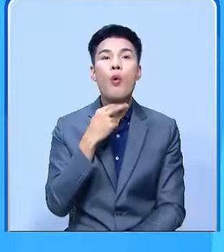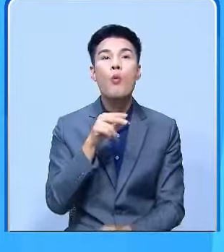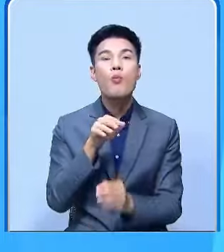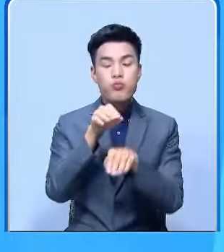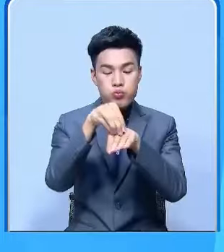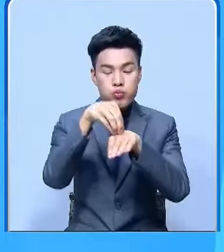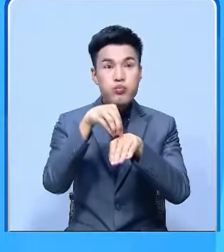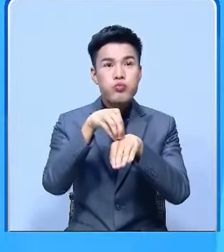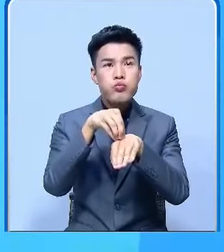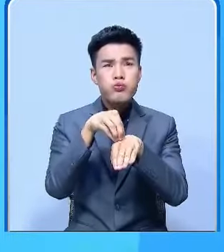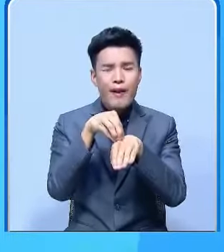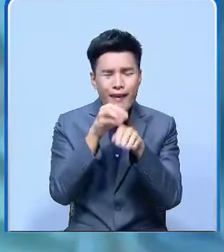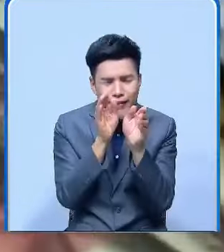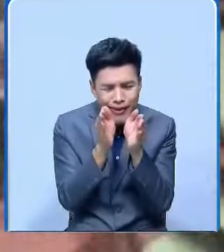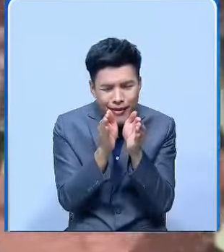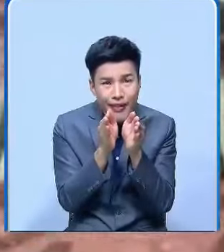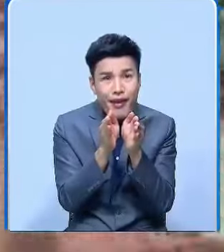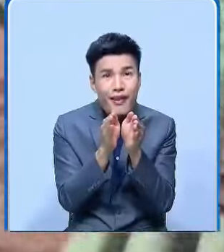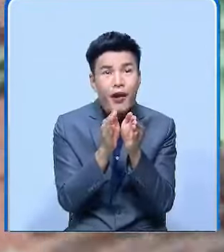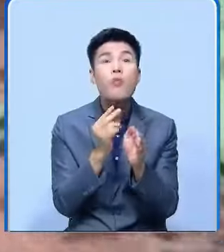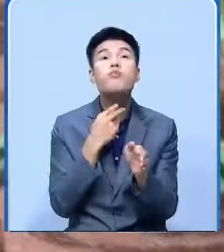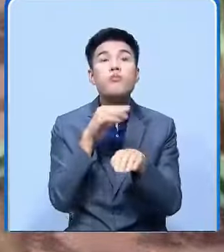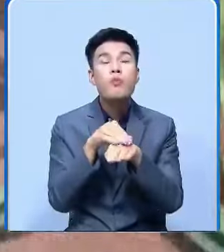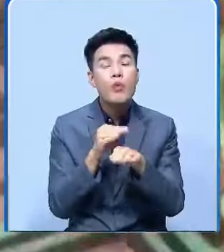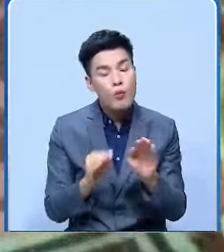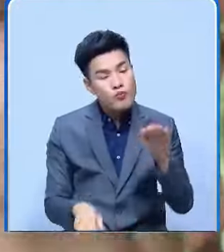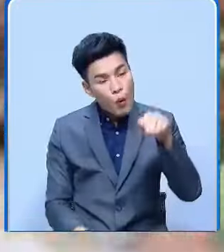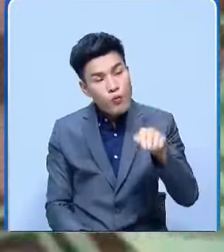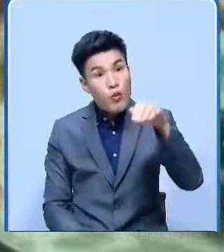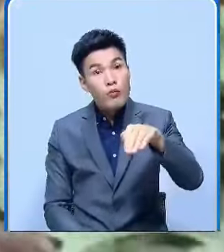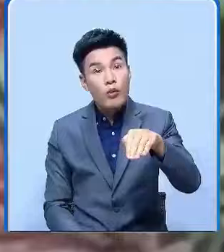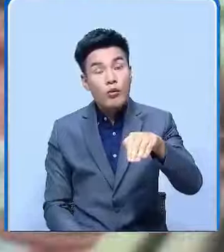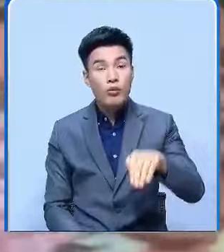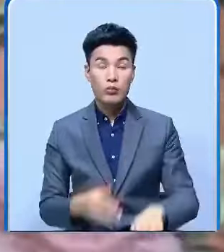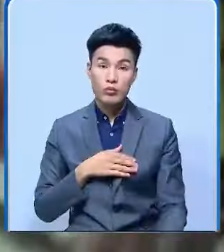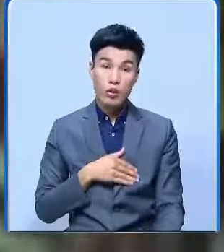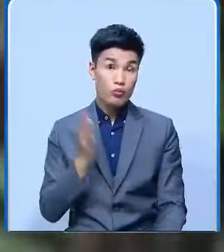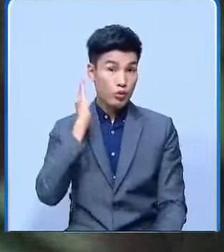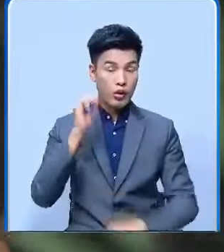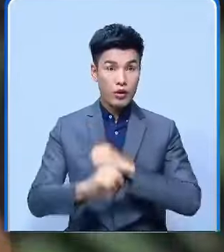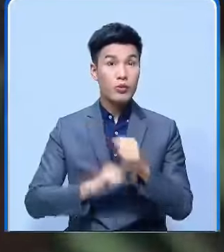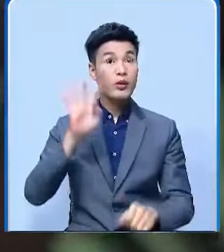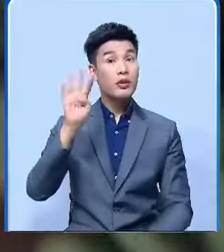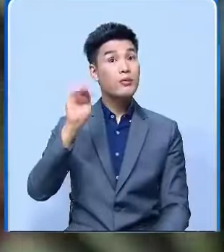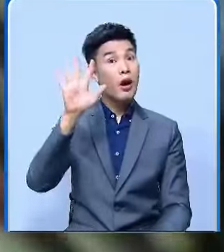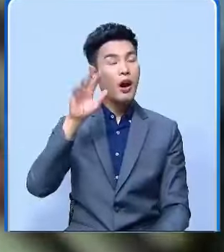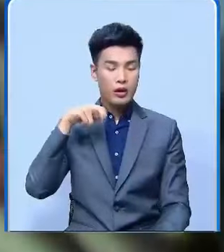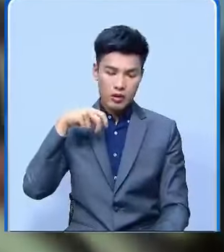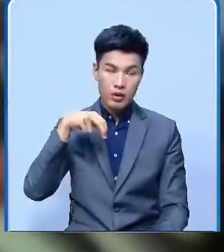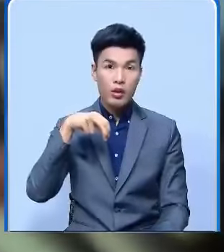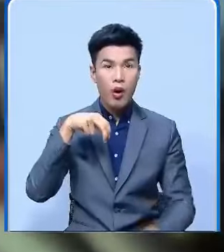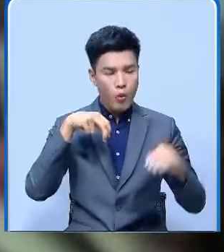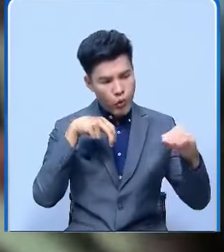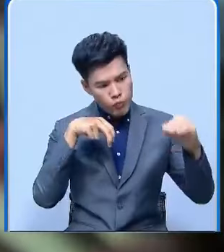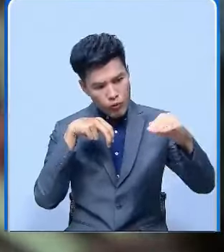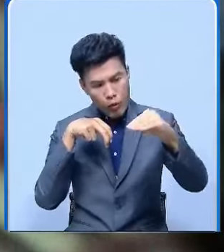กตัวน้อยเนี่ยตัวนิดนึงคือมันกระโดดมาขวางหน้านายจรัญอายุ45ปีชาวบ้านในอำเภอเขาพนมจังหวัด